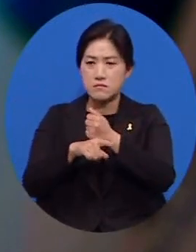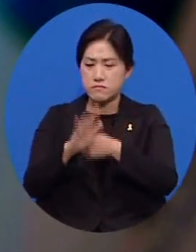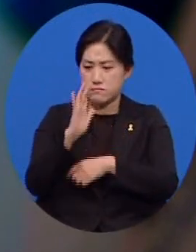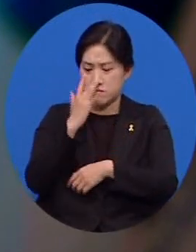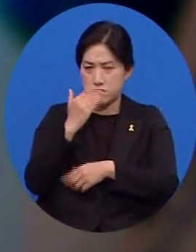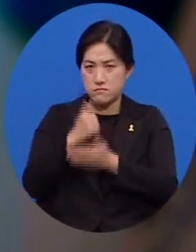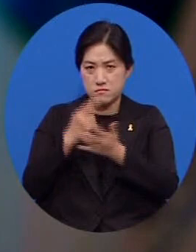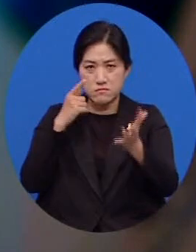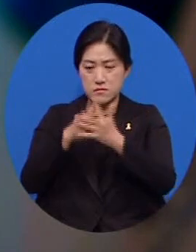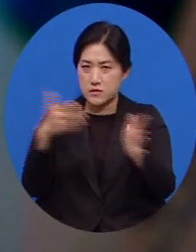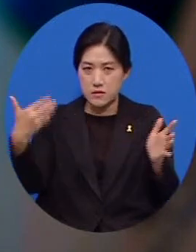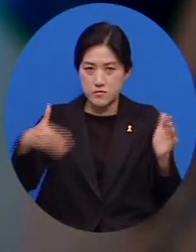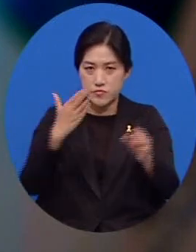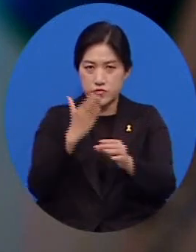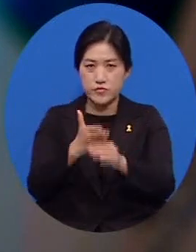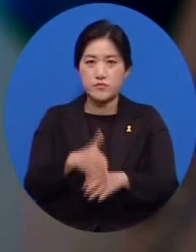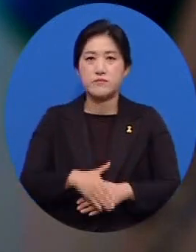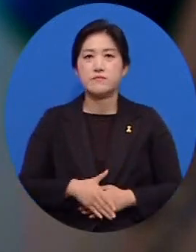알지 못합니다.